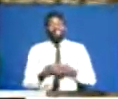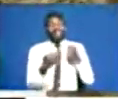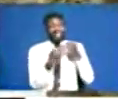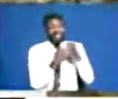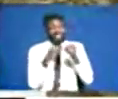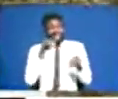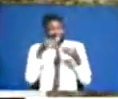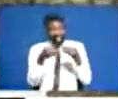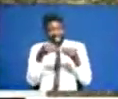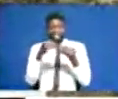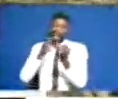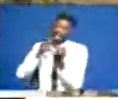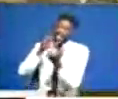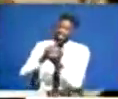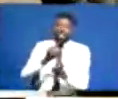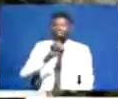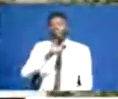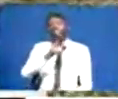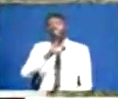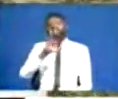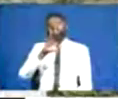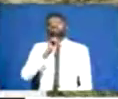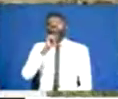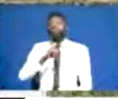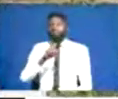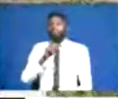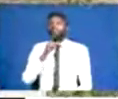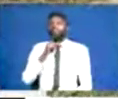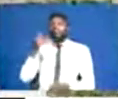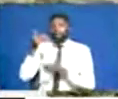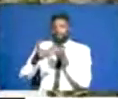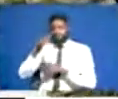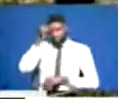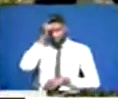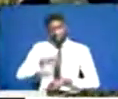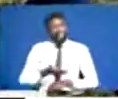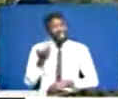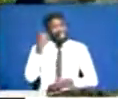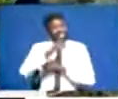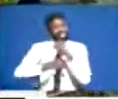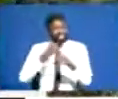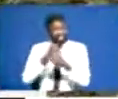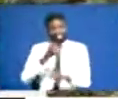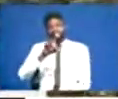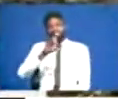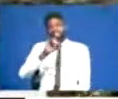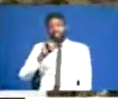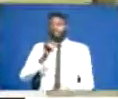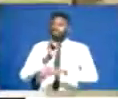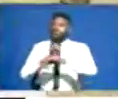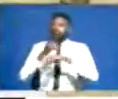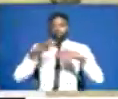35-year-old man from the neighboring Athi village. Last year, the Directorate of Criminal Investigations cautioned Juja and Thika residents of